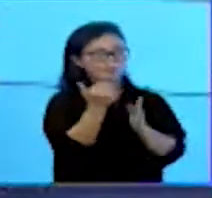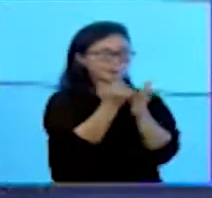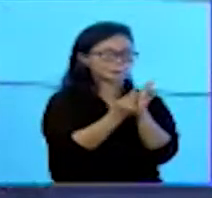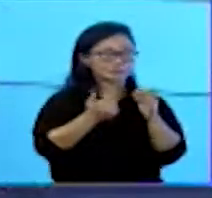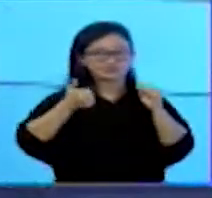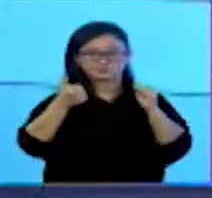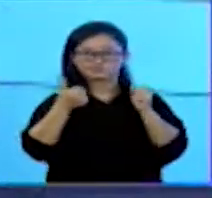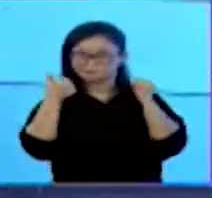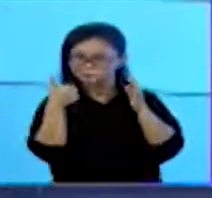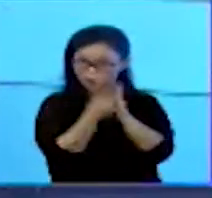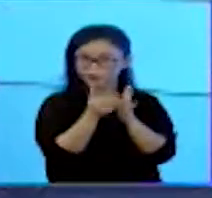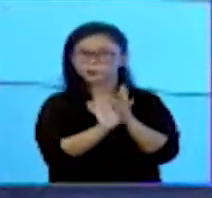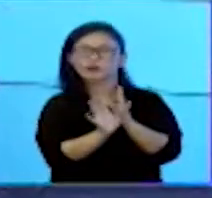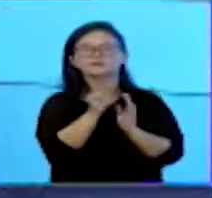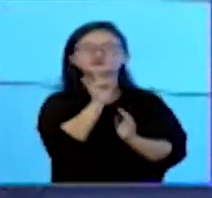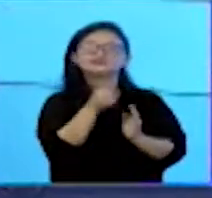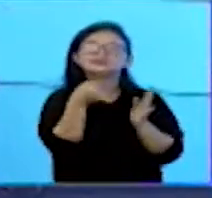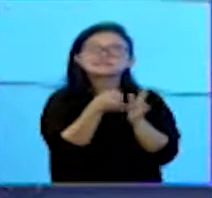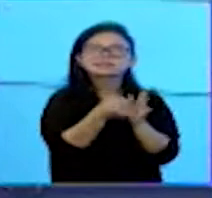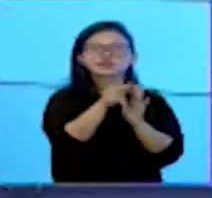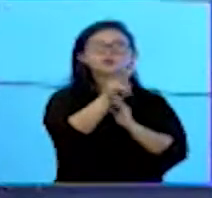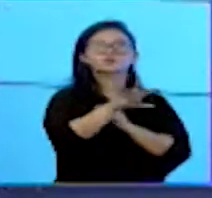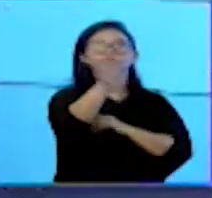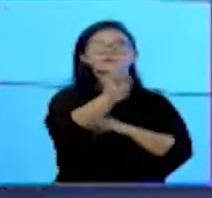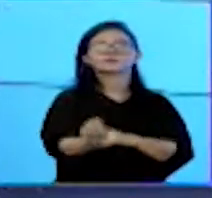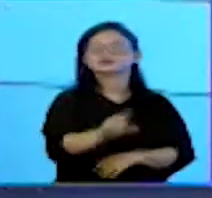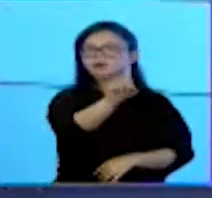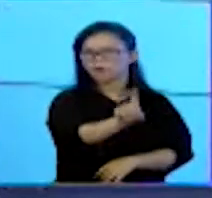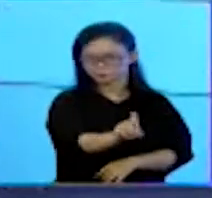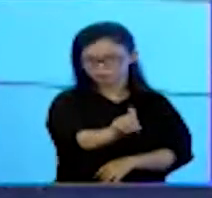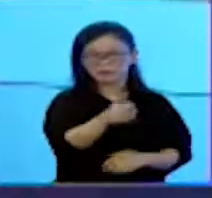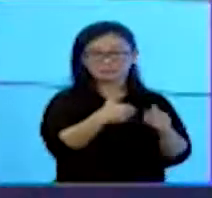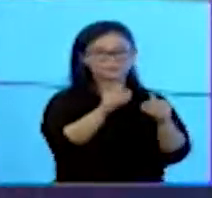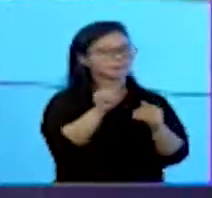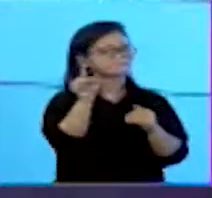melebihi 25% dari kapasitas ruangan.